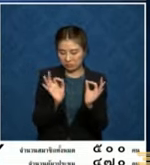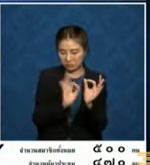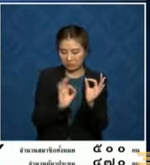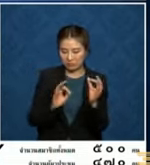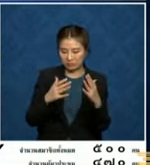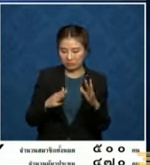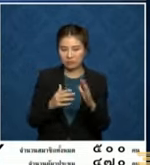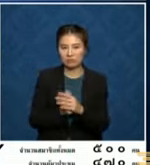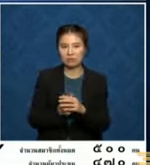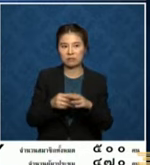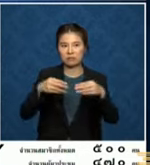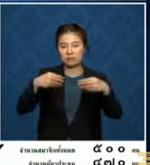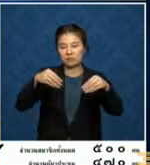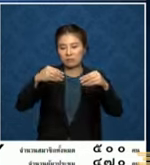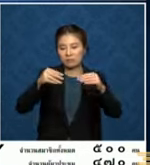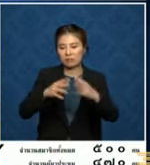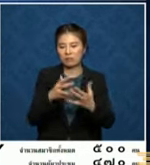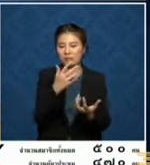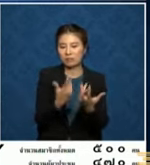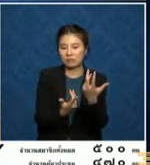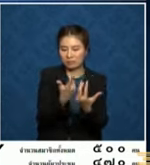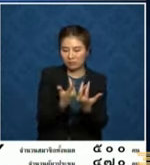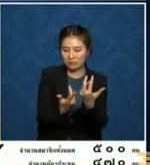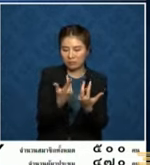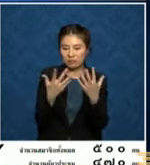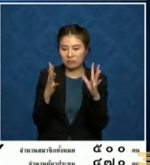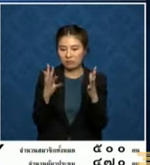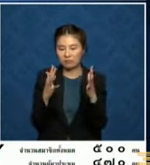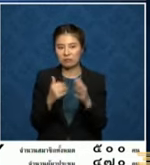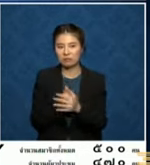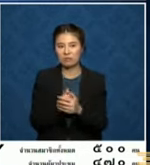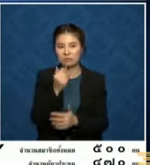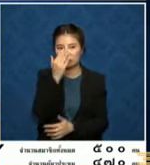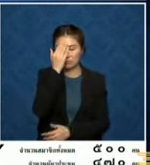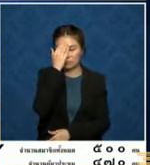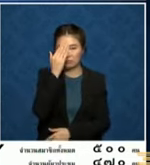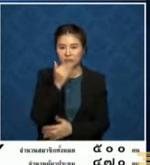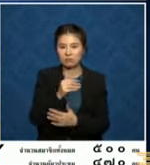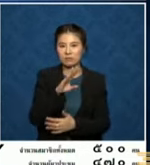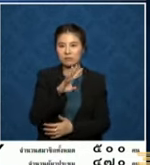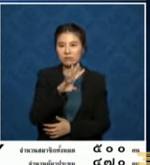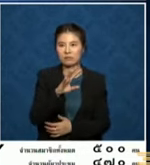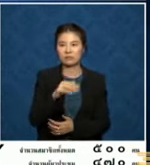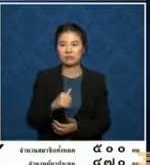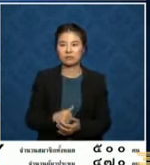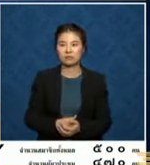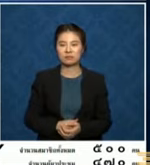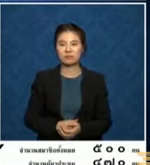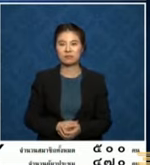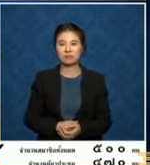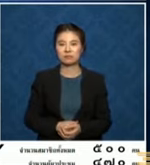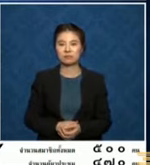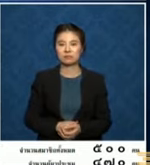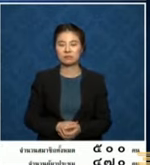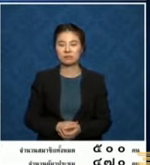ไม่มีกระจกกับหญ้าอยู่ดีนะครับในหน้าที่4